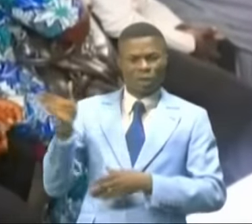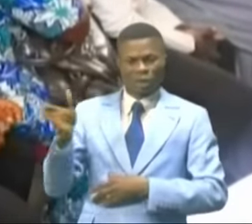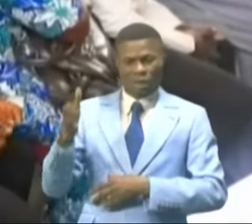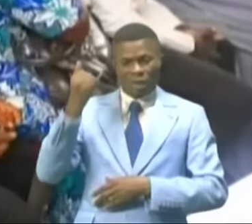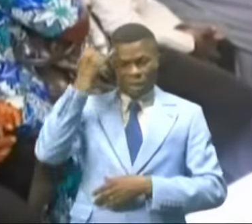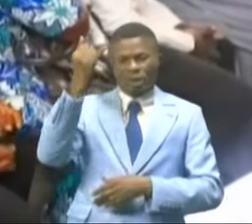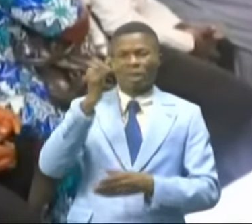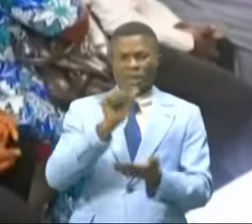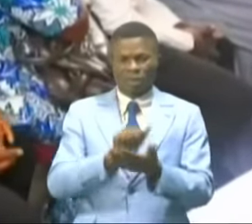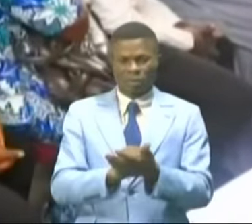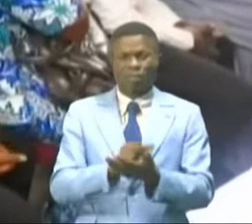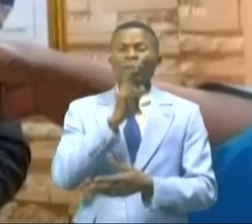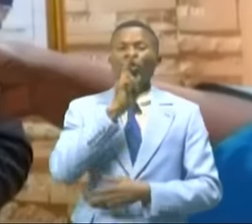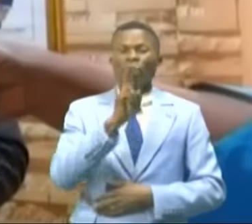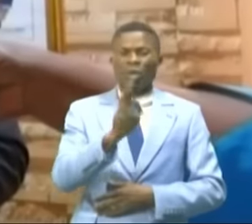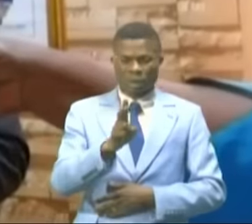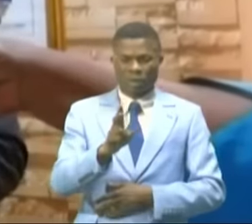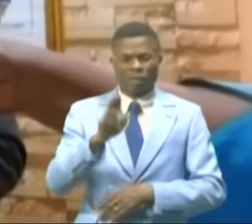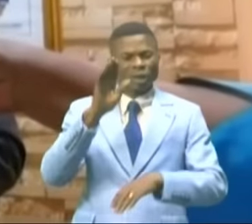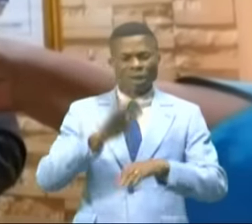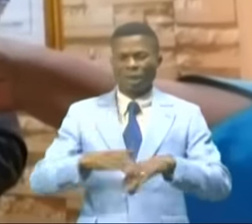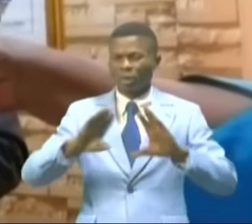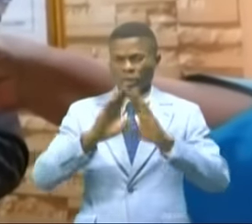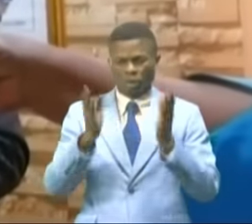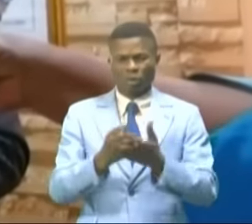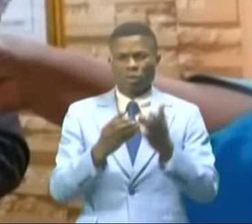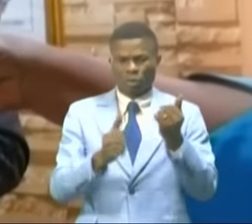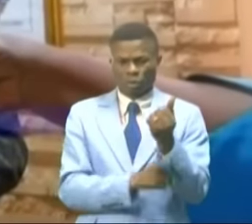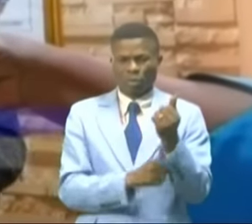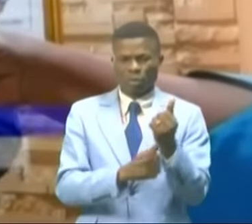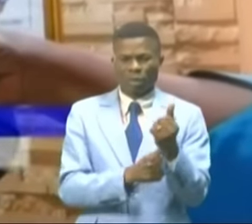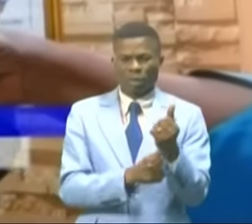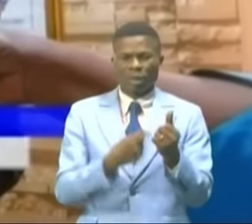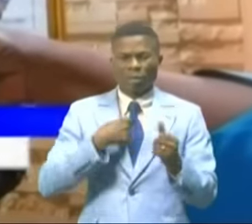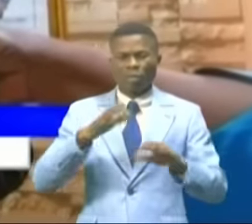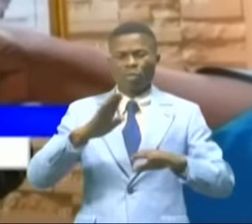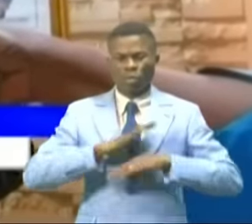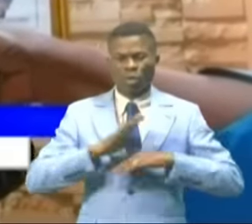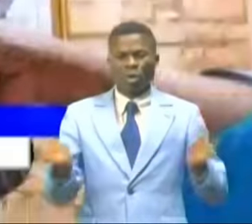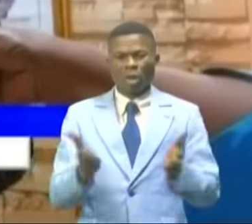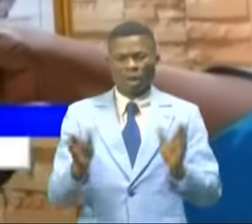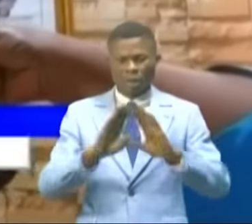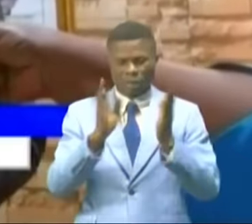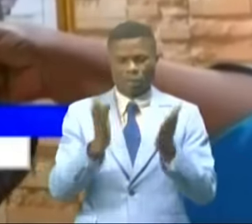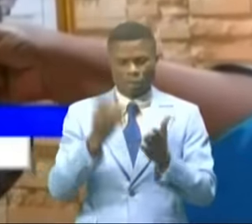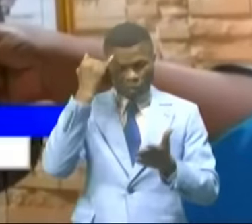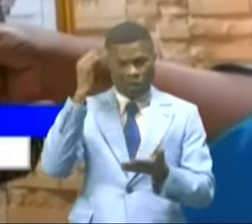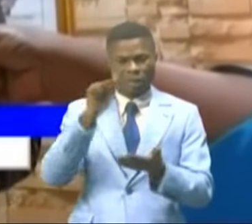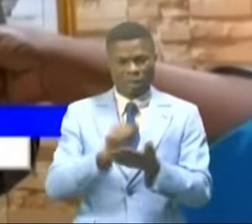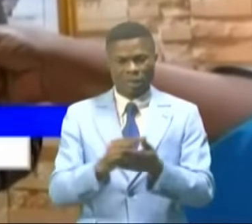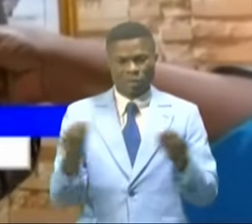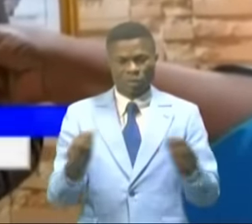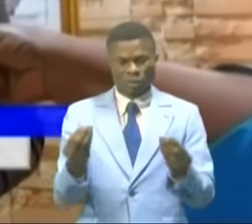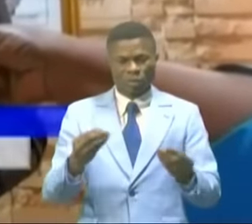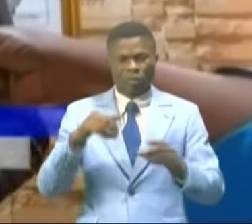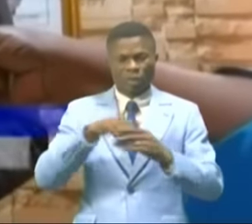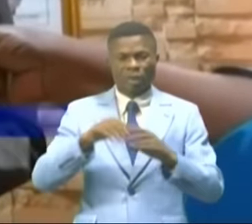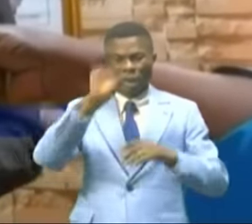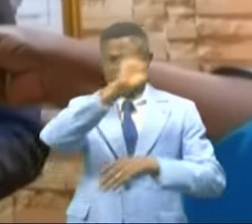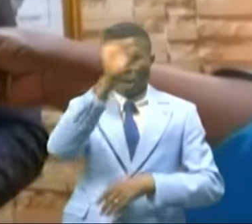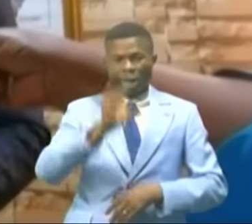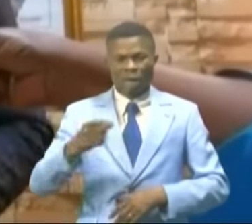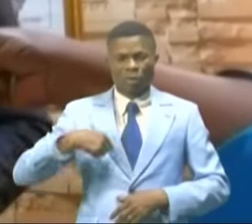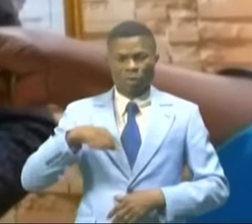réalité-là. C'est une réalité qui peut sauver le monde. Moi, je respecte ça et j'encourage ça. C'est pour ça que dans notre commune,